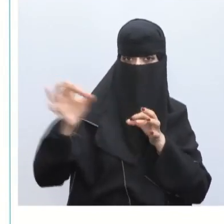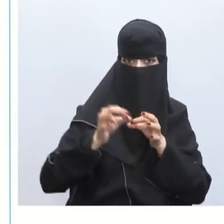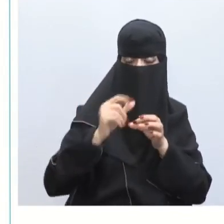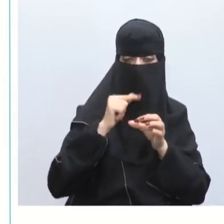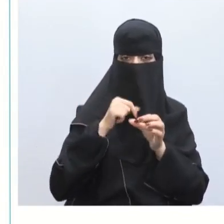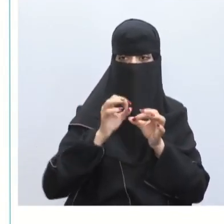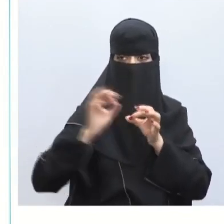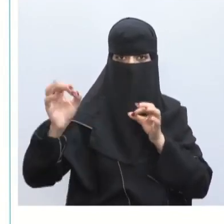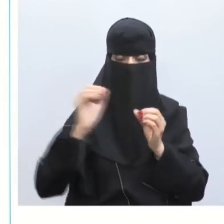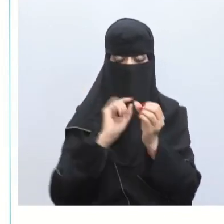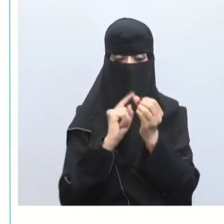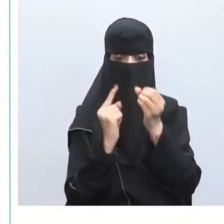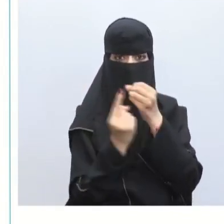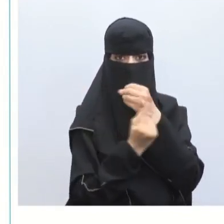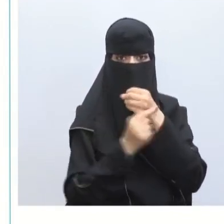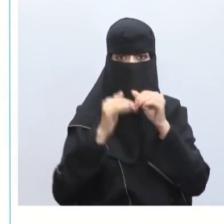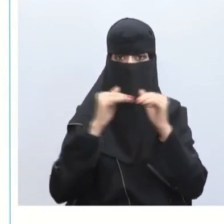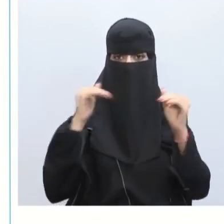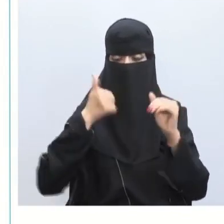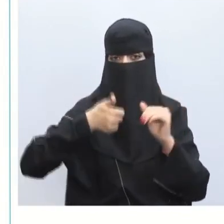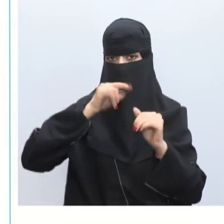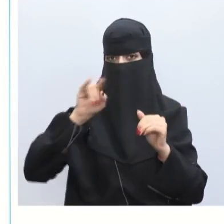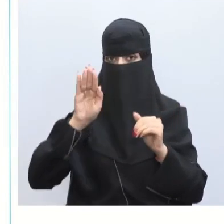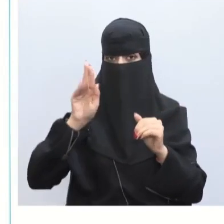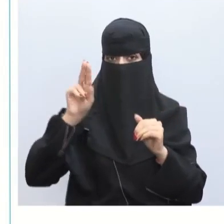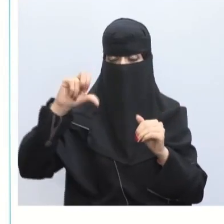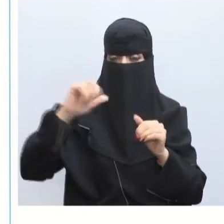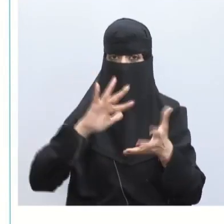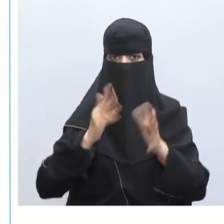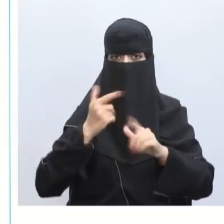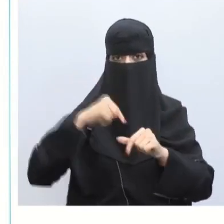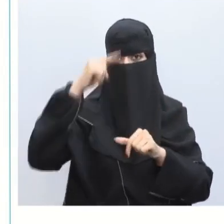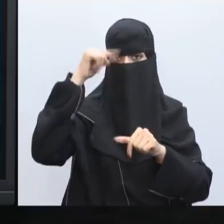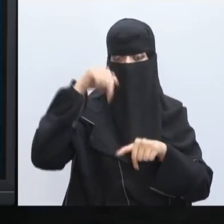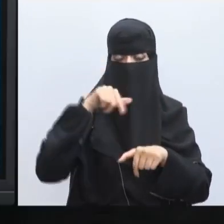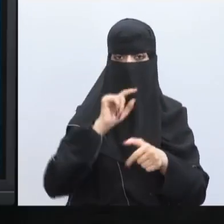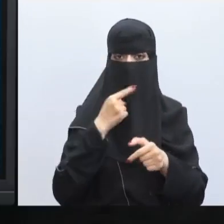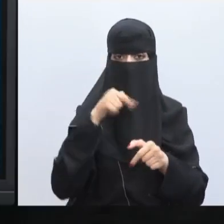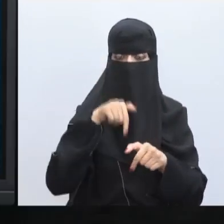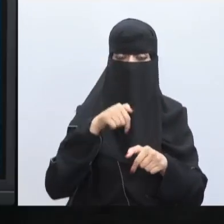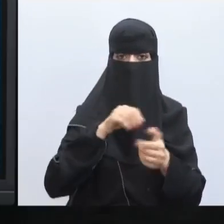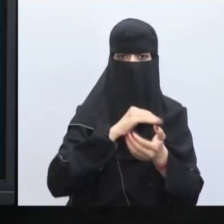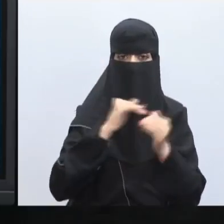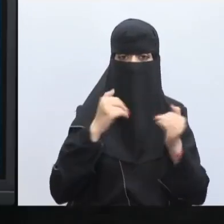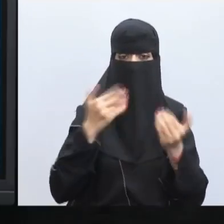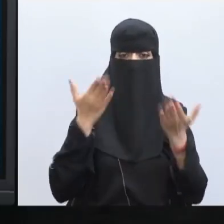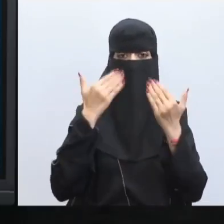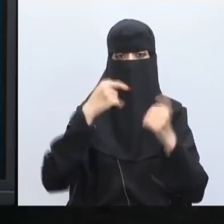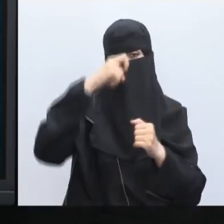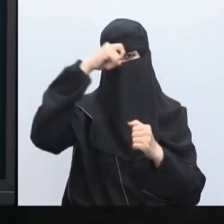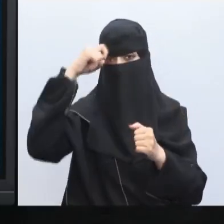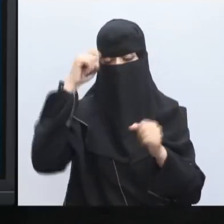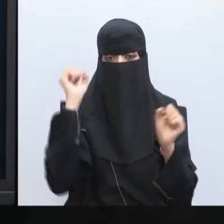خط الاستواء فنقول مثلا الطقس حار او بارد او معتدل او